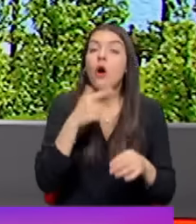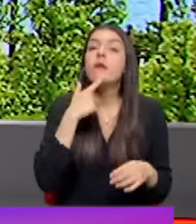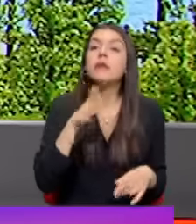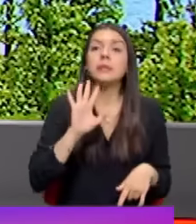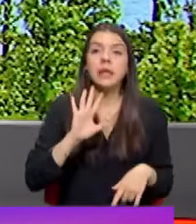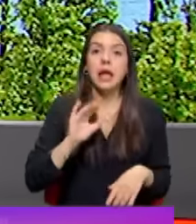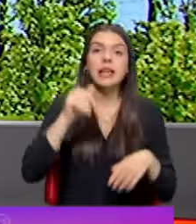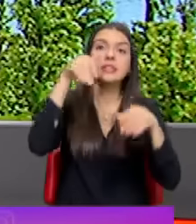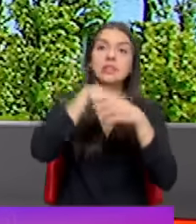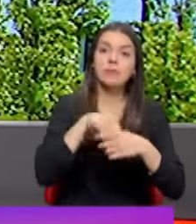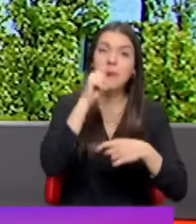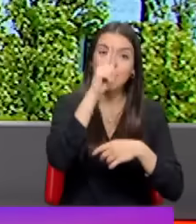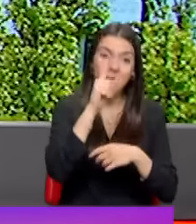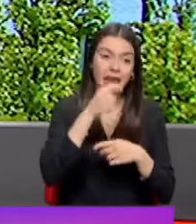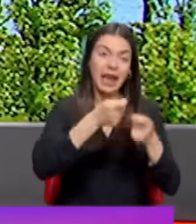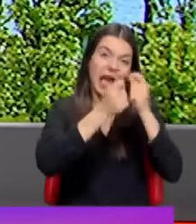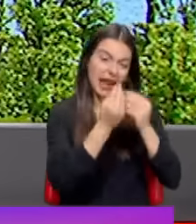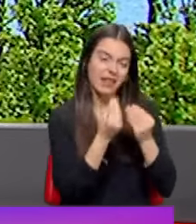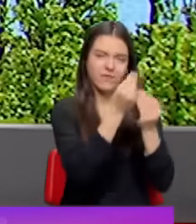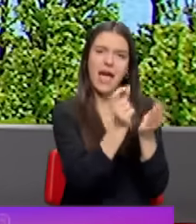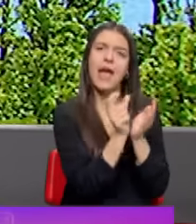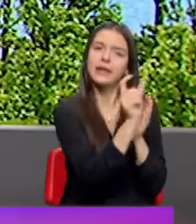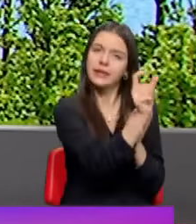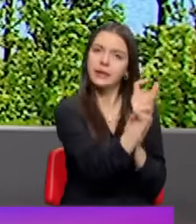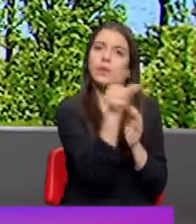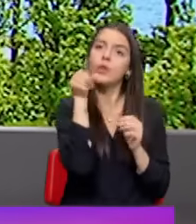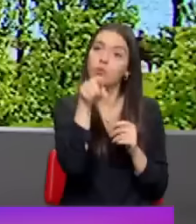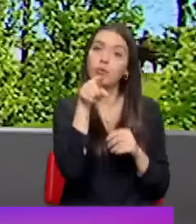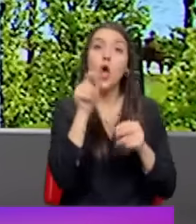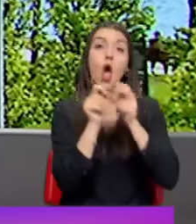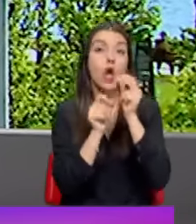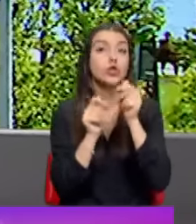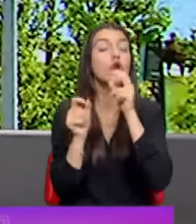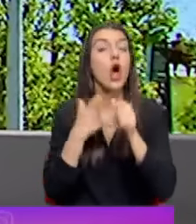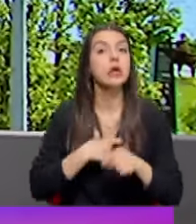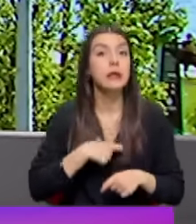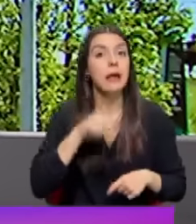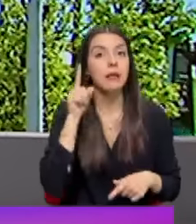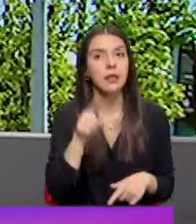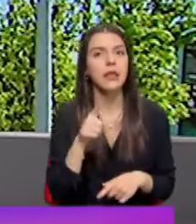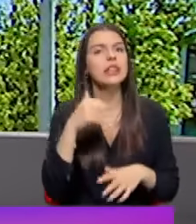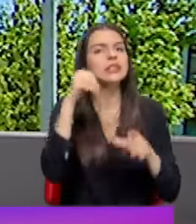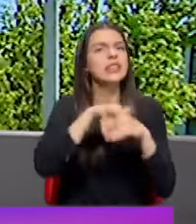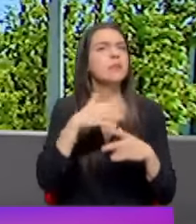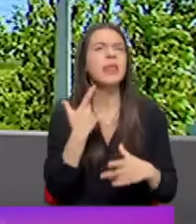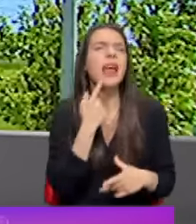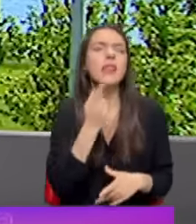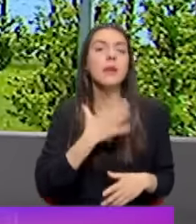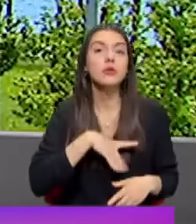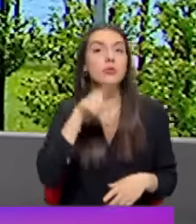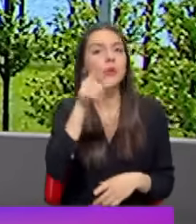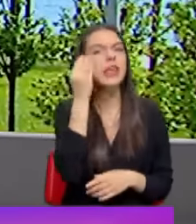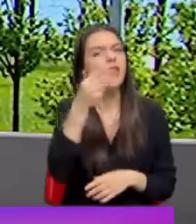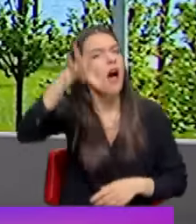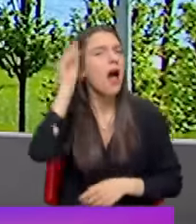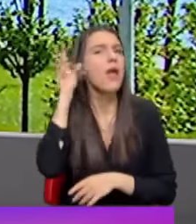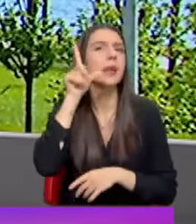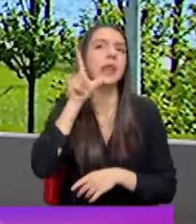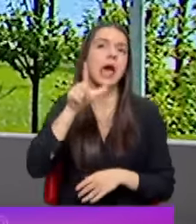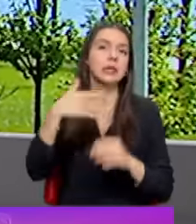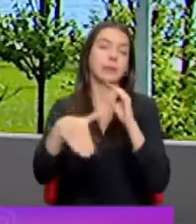kredi verdi, bize bir kredi açtı dedi Özgür Özel ve seçmenin ne demek istediğini iyi anlamak gerekiyor mesajını